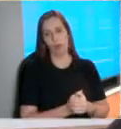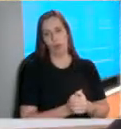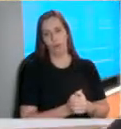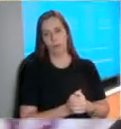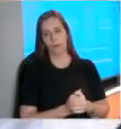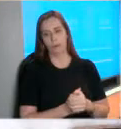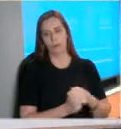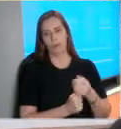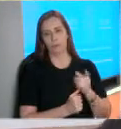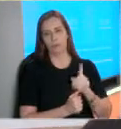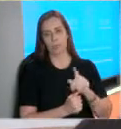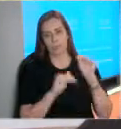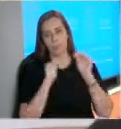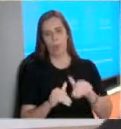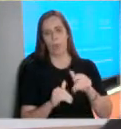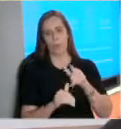יפקוס במשפט, לא בשימוע.